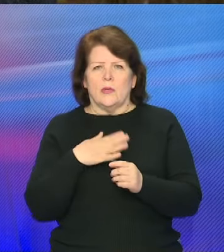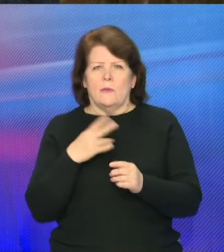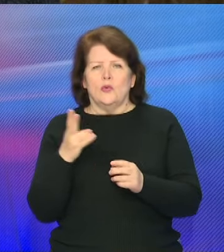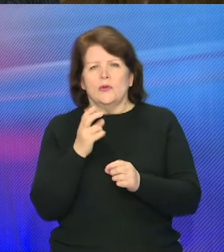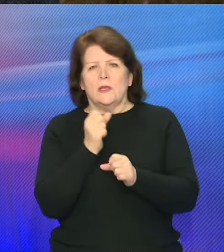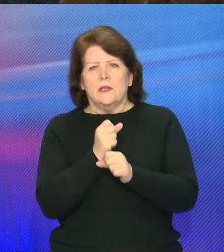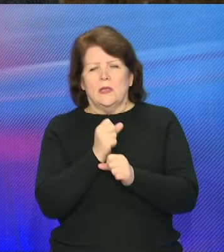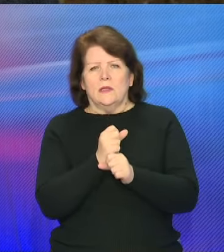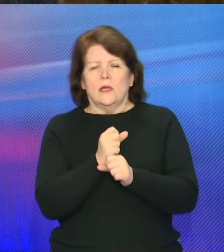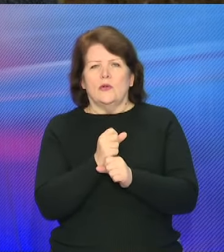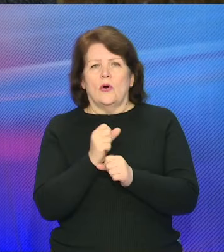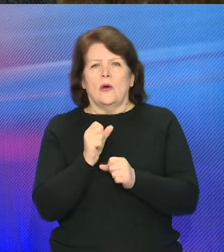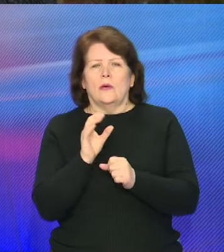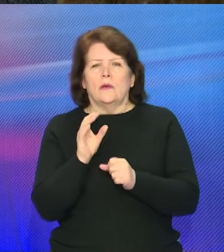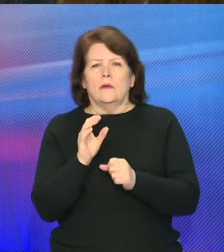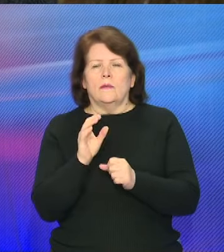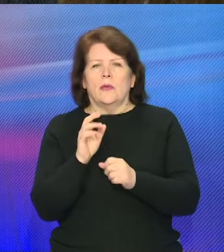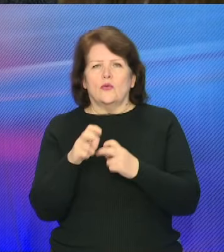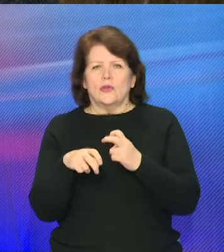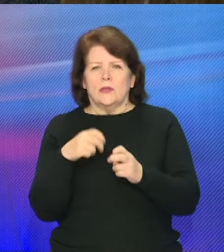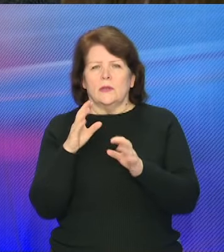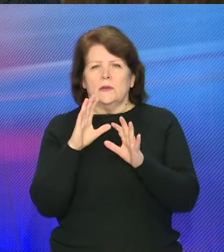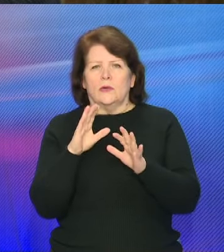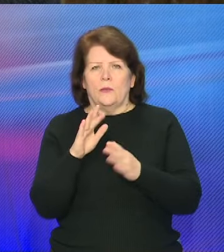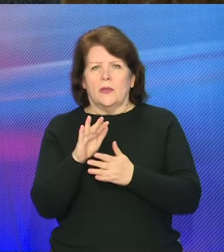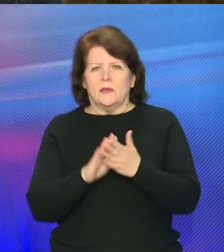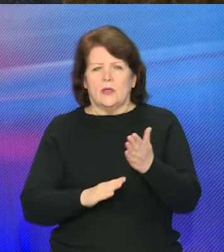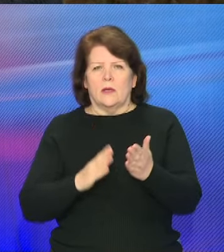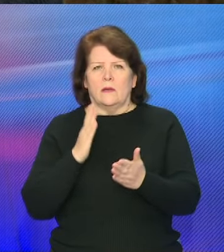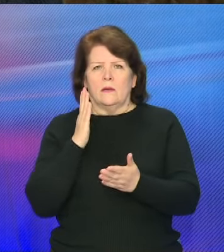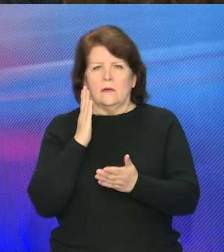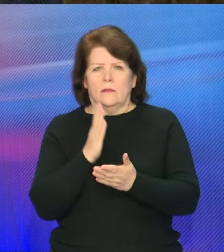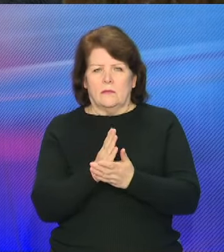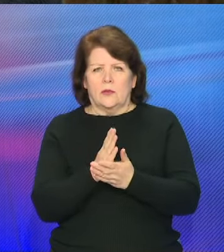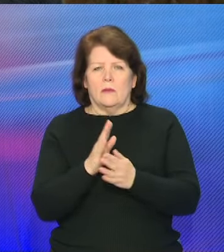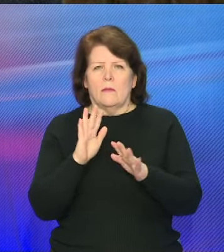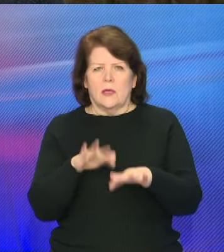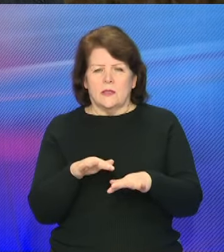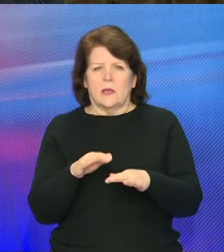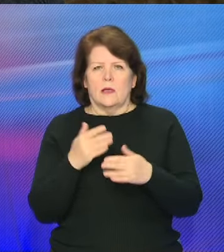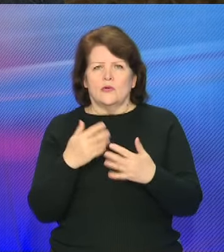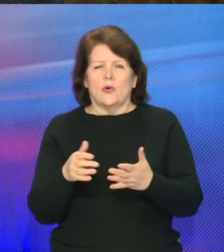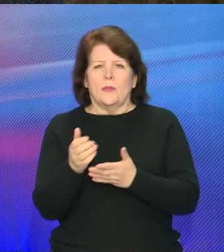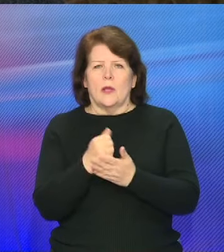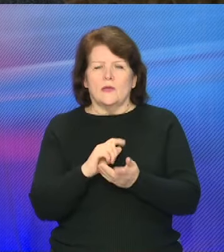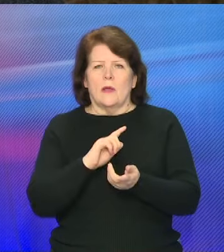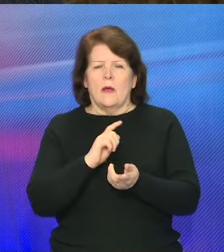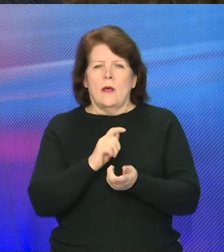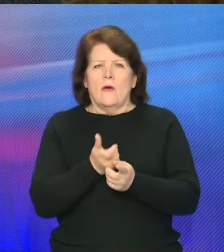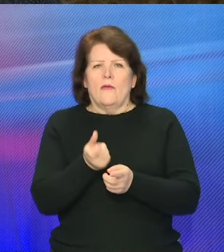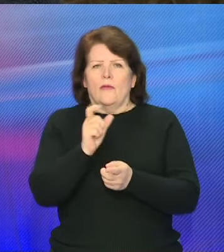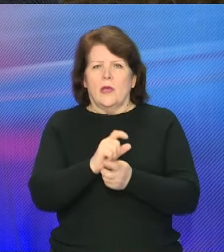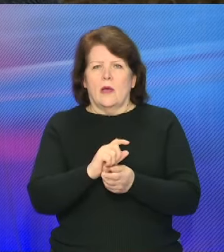но несанкционированное размещение отходов, к сожалению, вот продолжает иметь место быть. И они уже убираются внепланово, устанавливаются